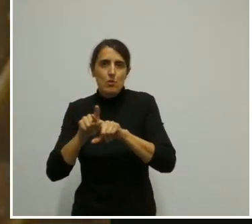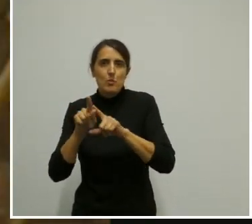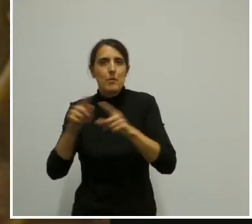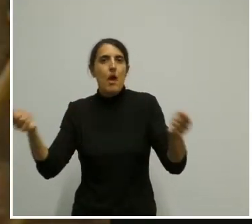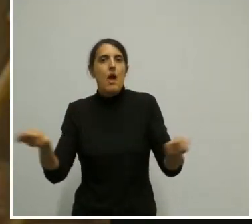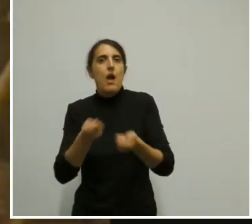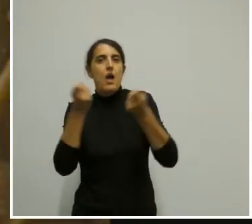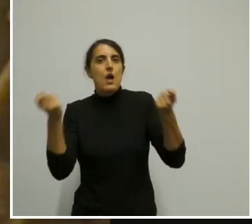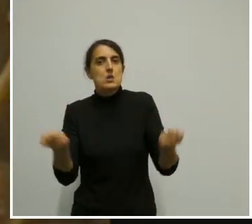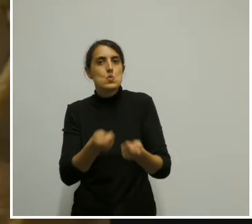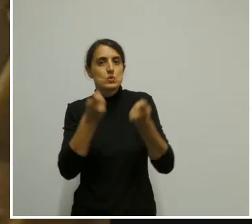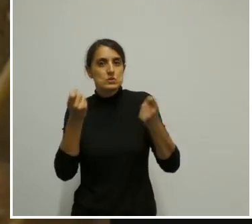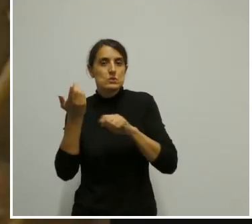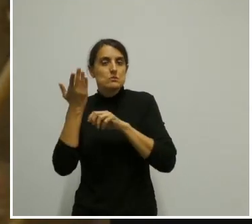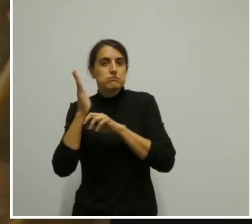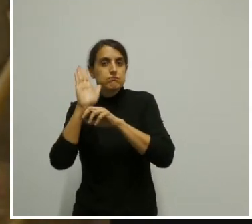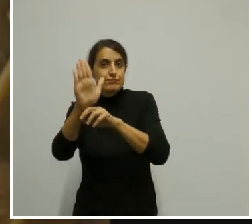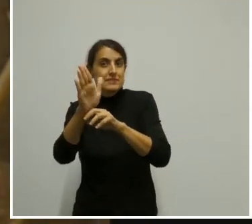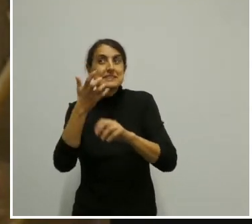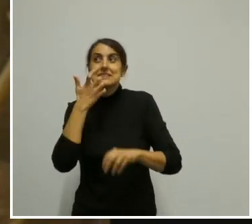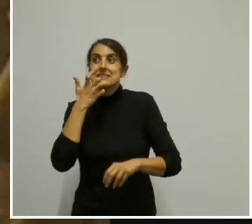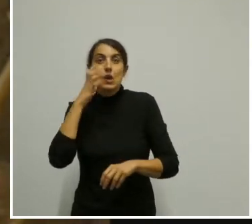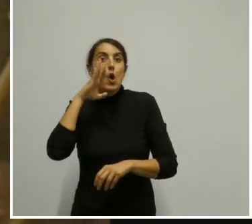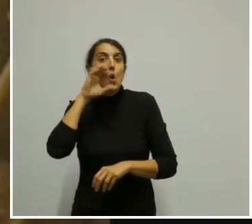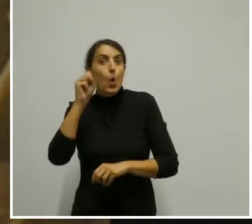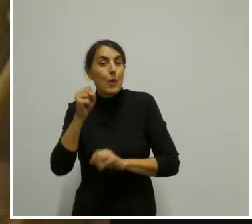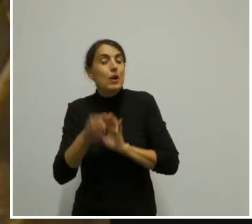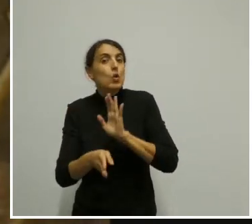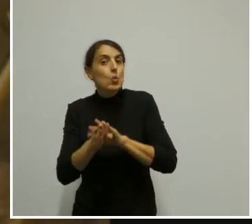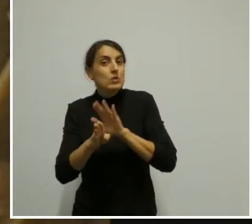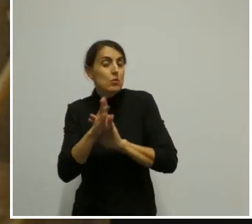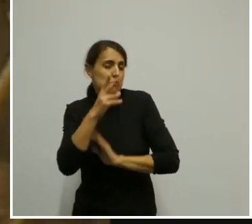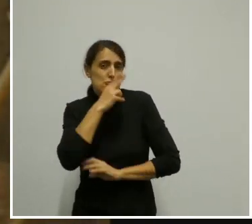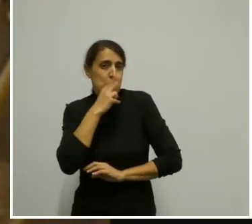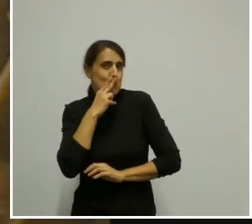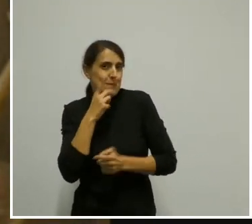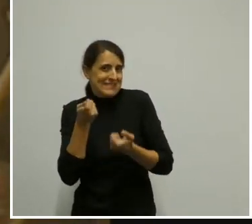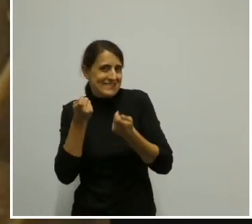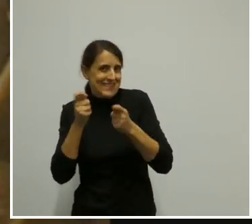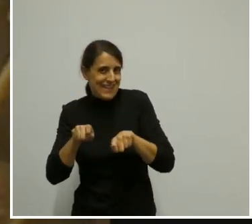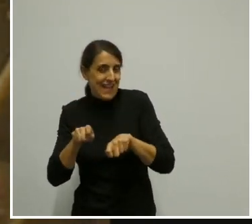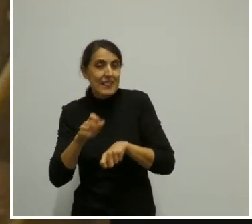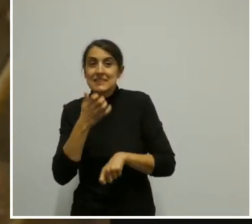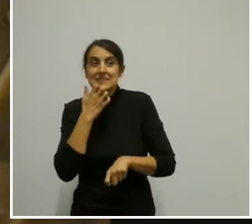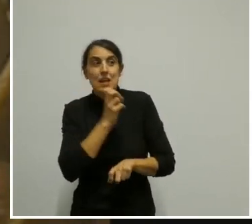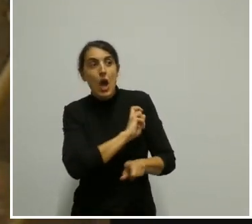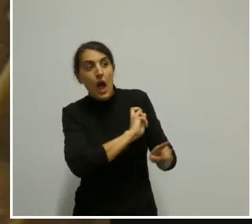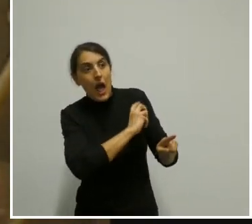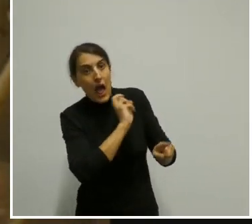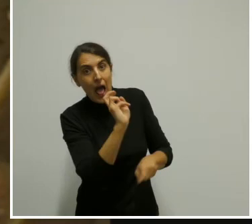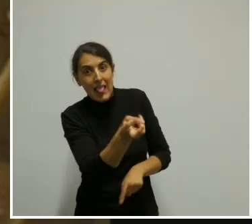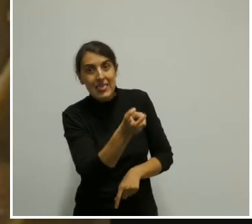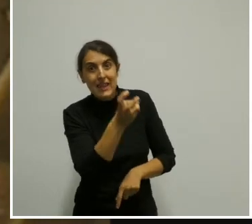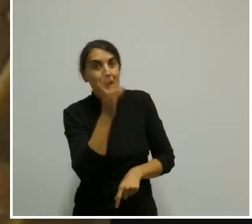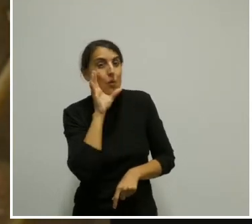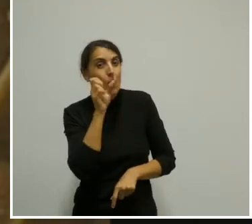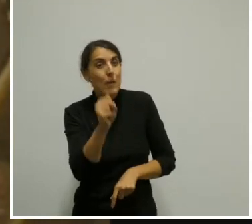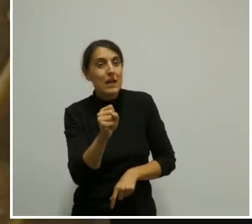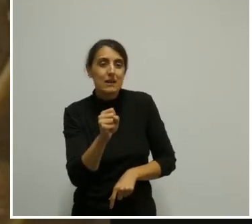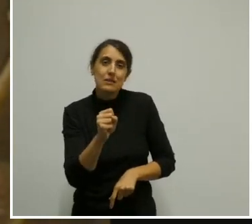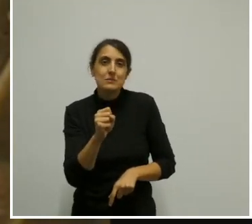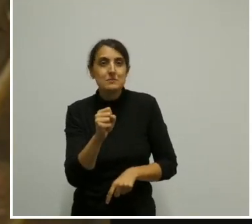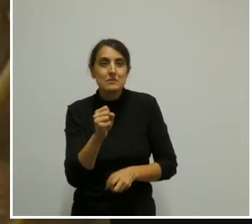per tal de que si continua el mateix govern ja està compromès i si hi ha un altre govern s'ha de desdir. O